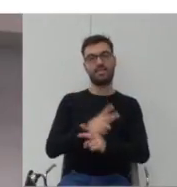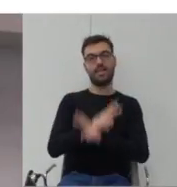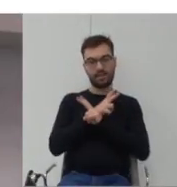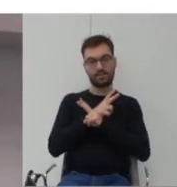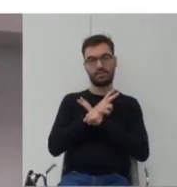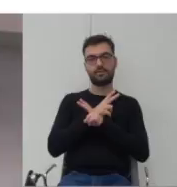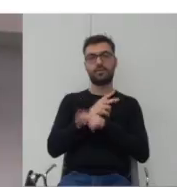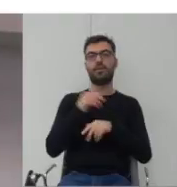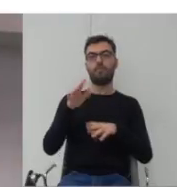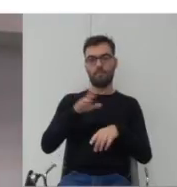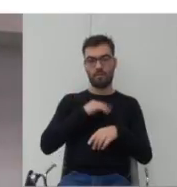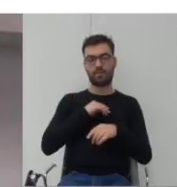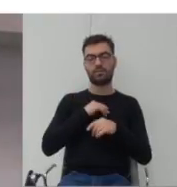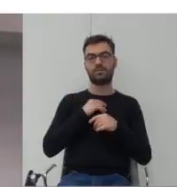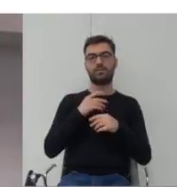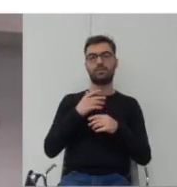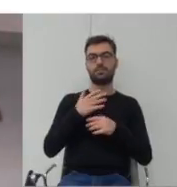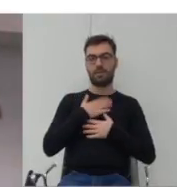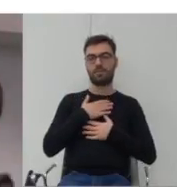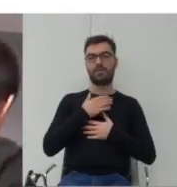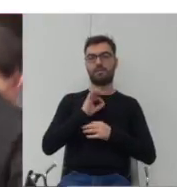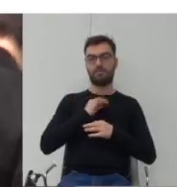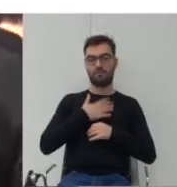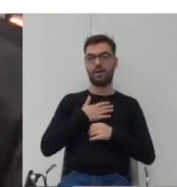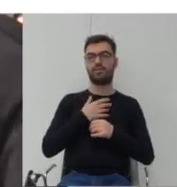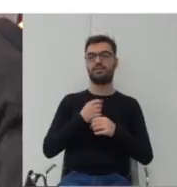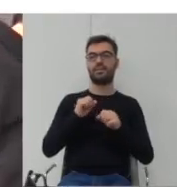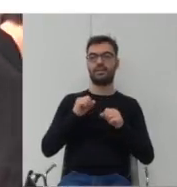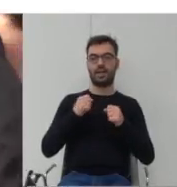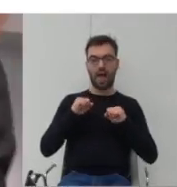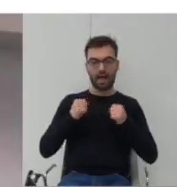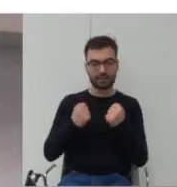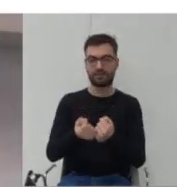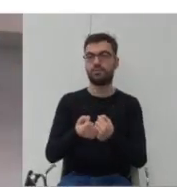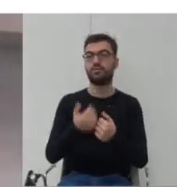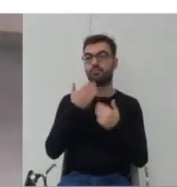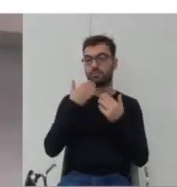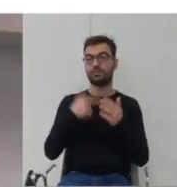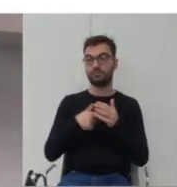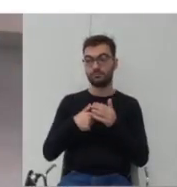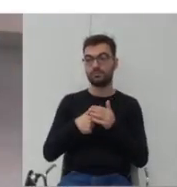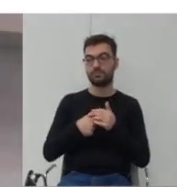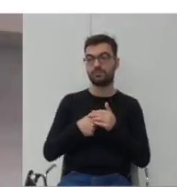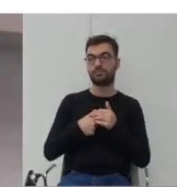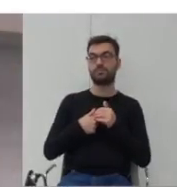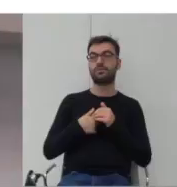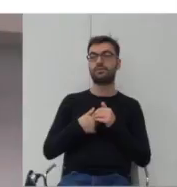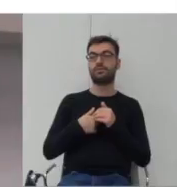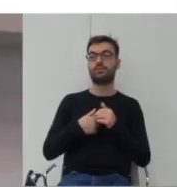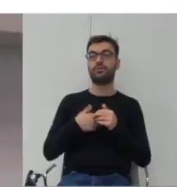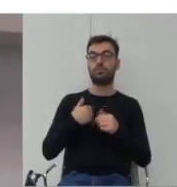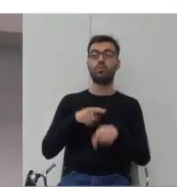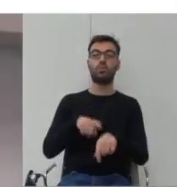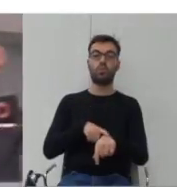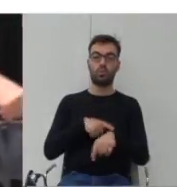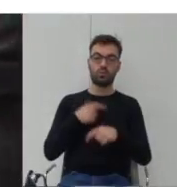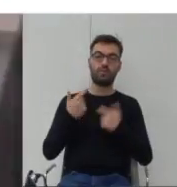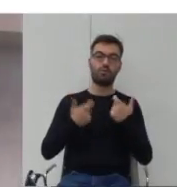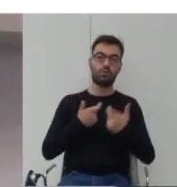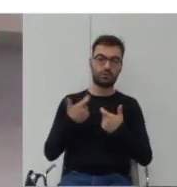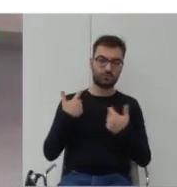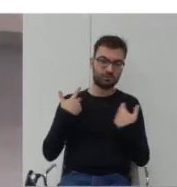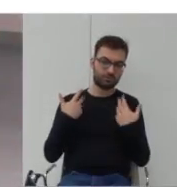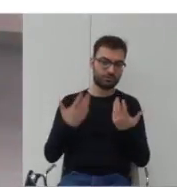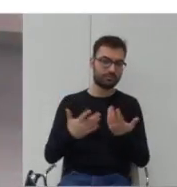nadal mogącymi zachować własną niezależną aktywność, możemy przez to po prostu dłużej funkcjonować. I